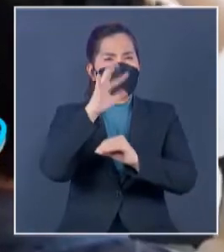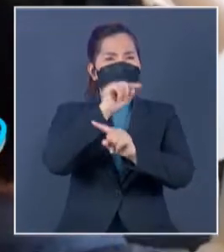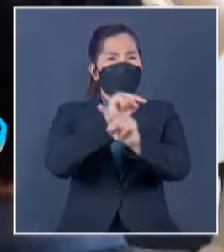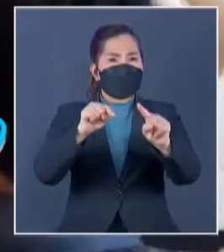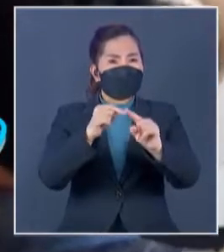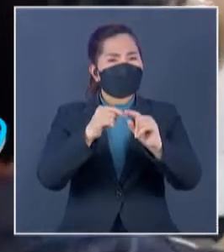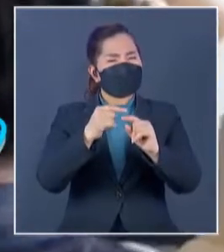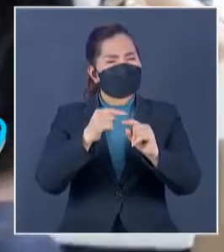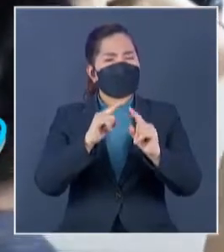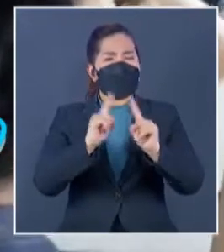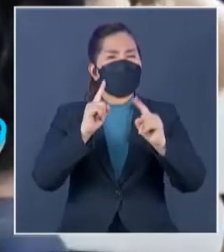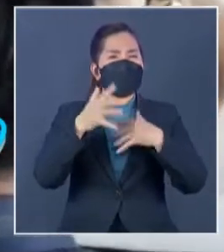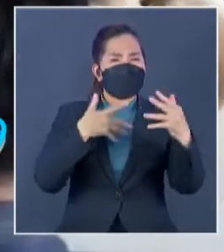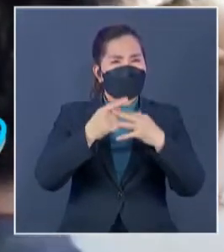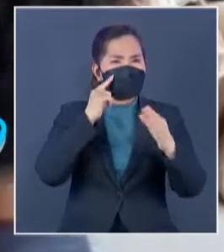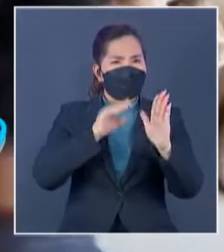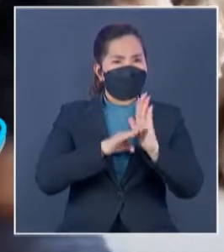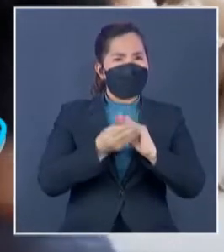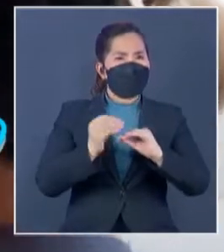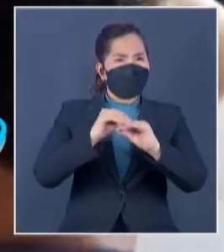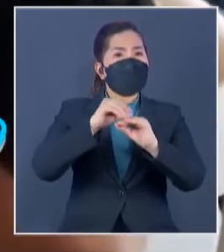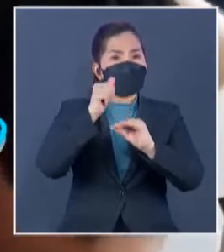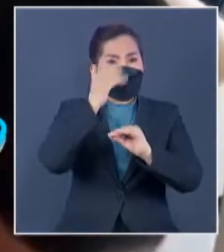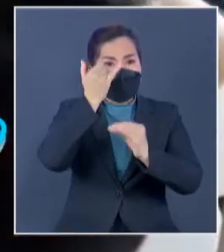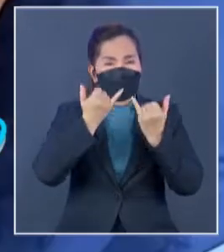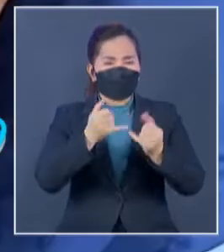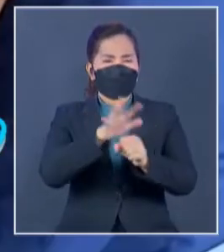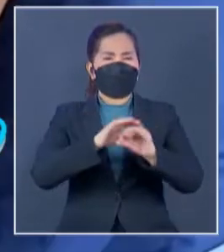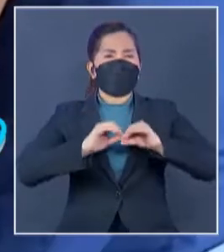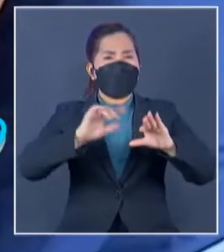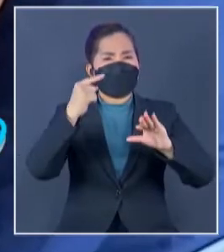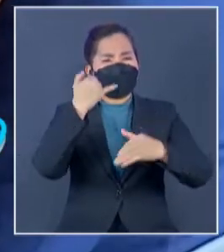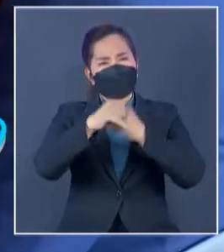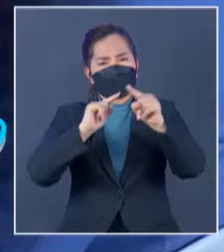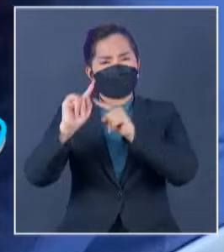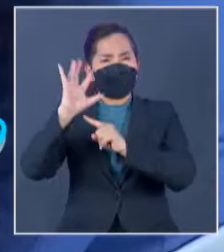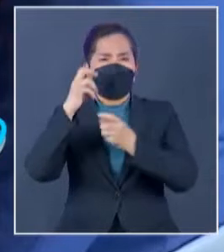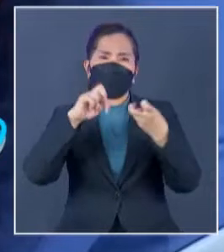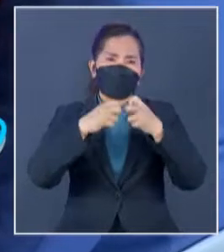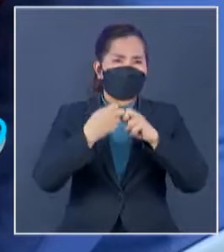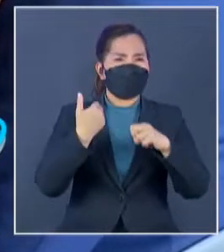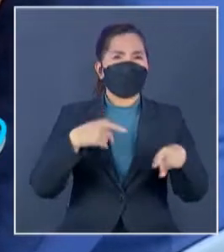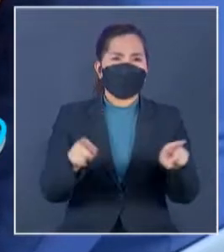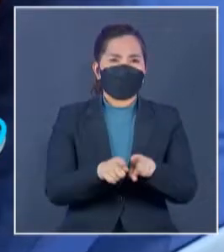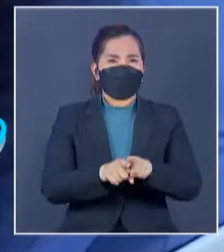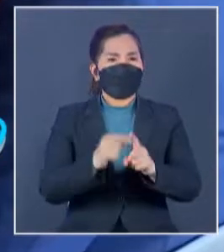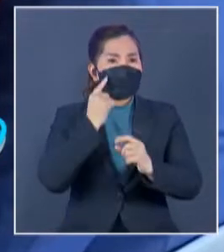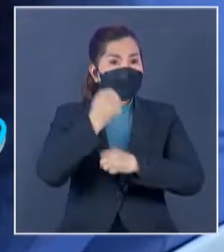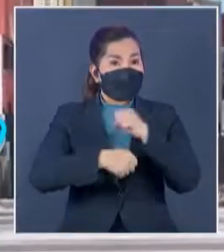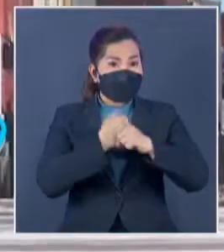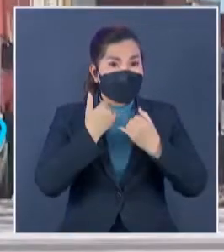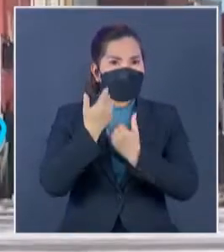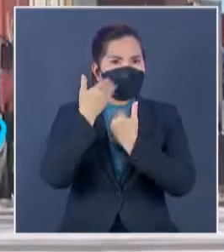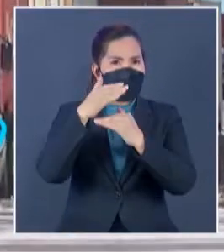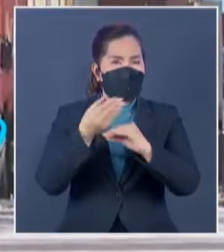ายังเติบโตได้ท่ามกลางสถานการณ์โควิด-19 ที่กลับมาระบาดใหม่ทั่วโลกค่ะก็คาดกันว่าปีนี้การส่งออกจะขย